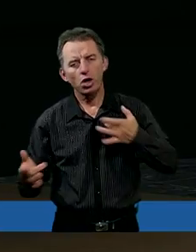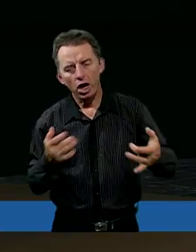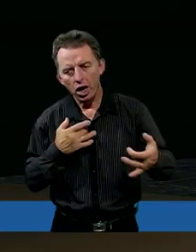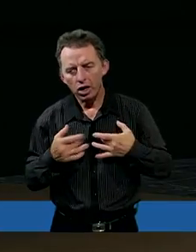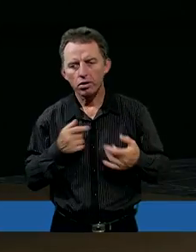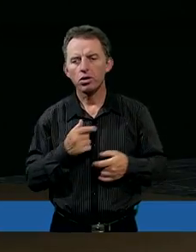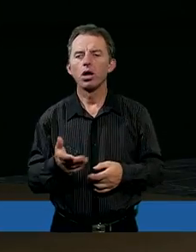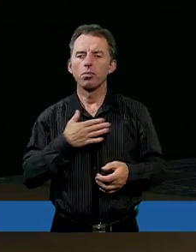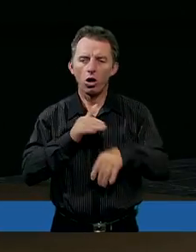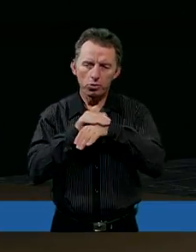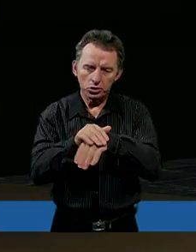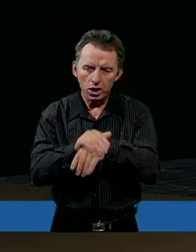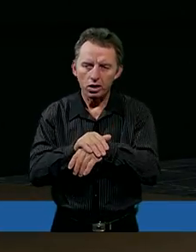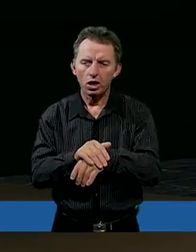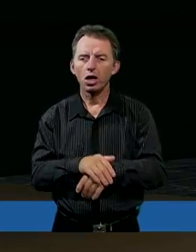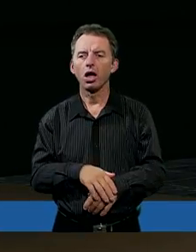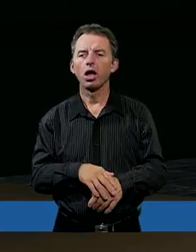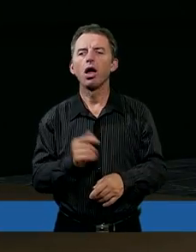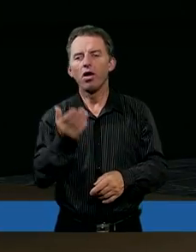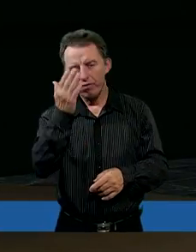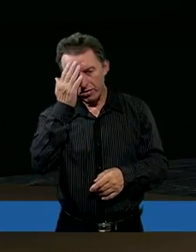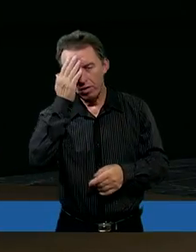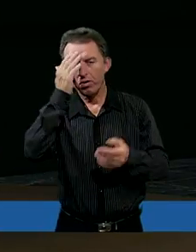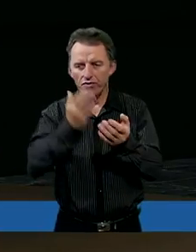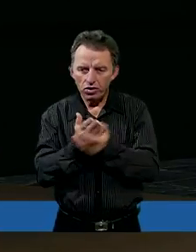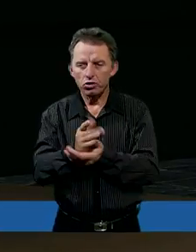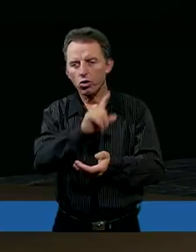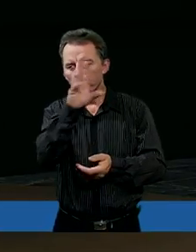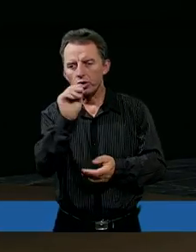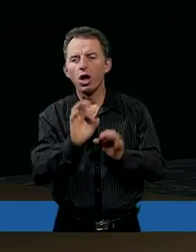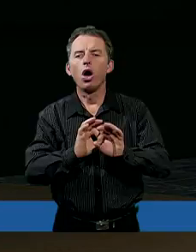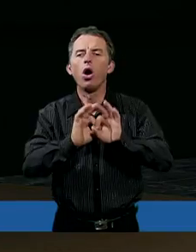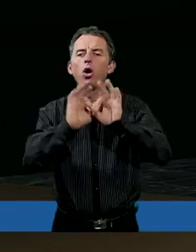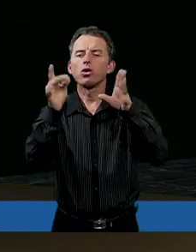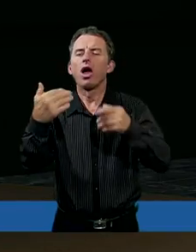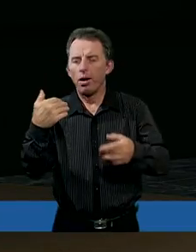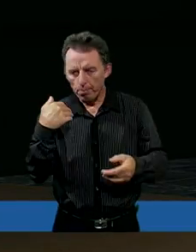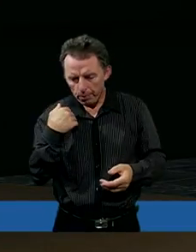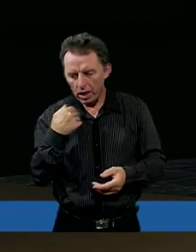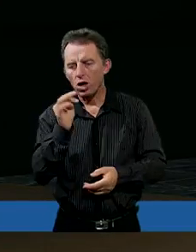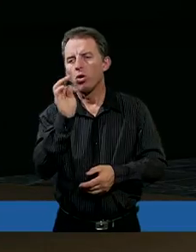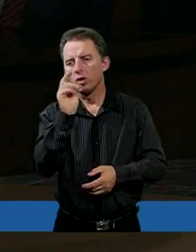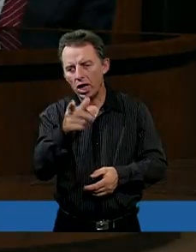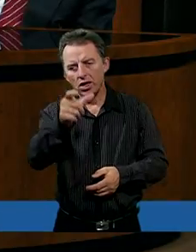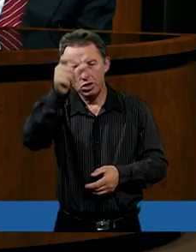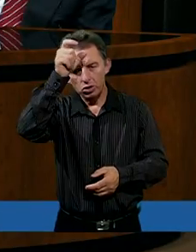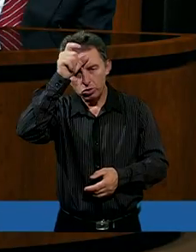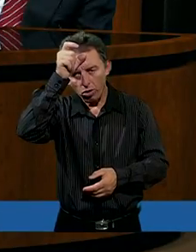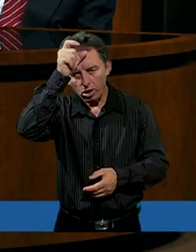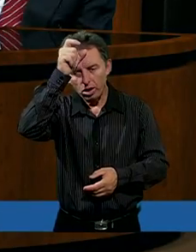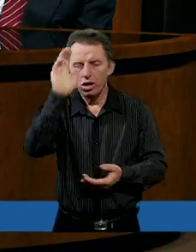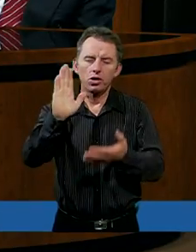cierpiał, miał przyjaciół i tak dalej, więc wierzę, że oczywiście był taki człowiek.